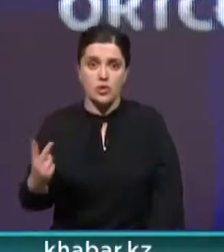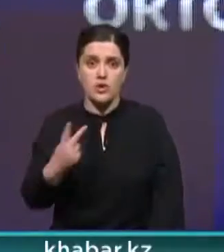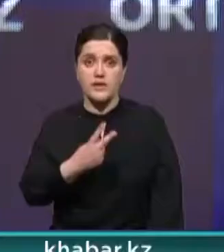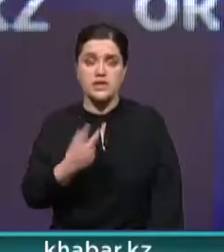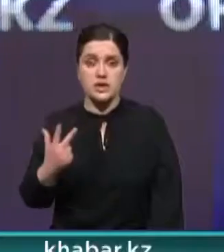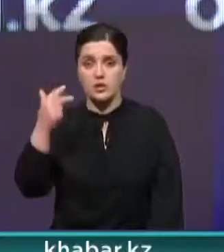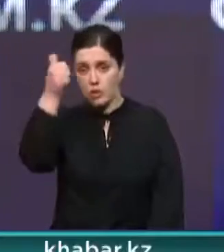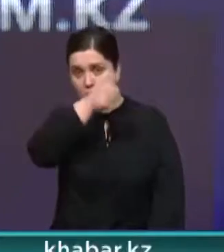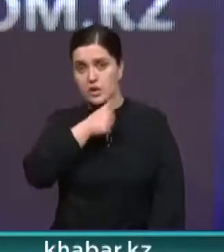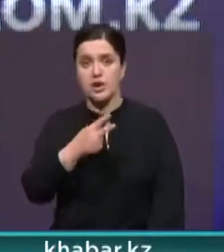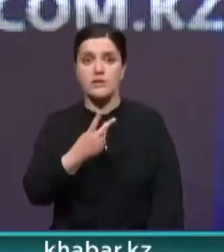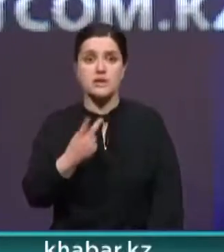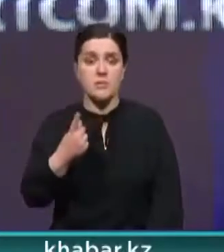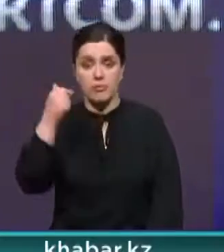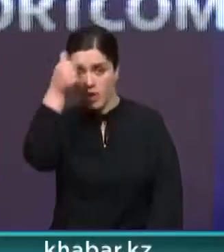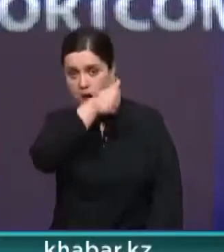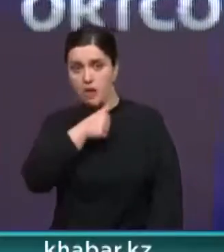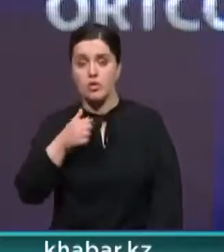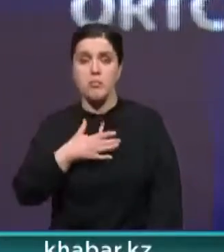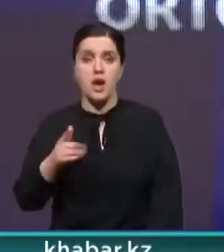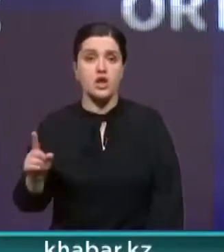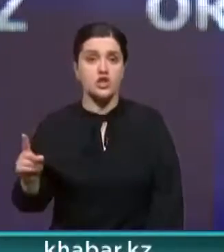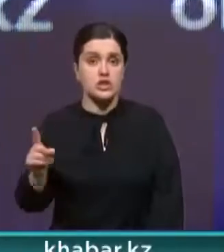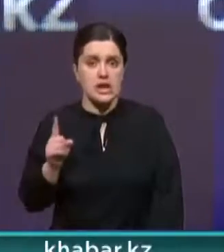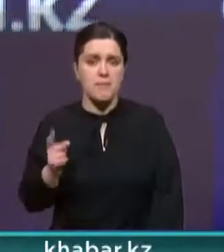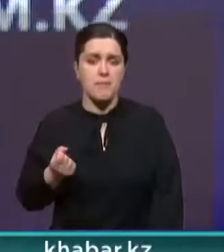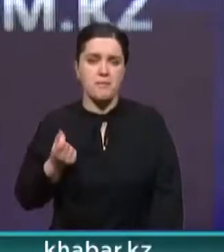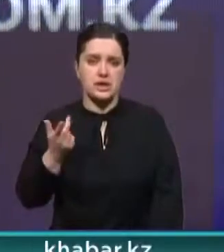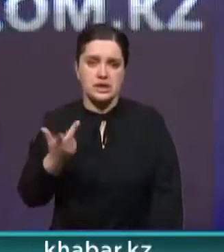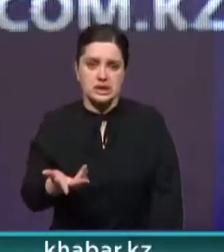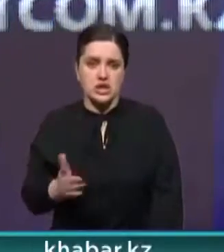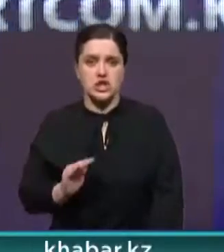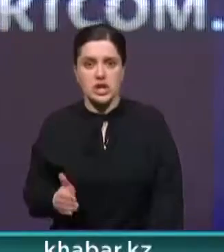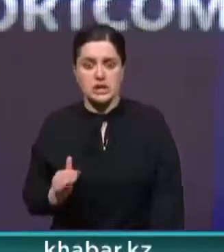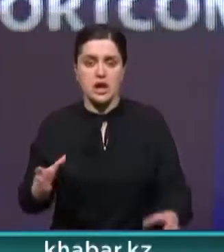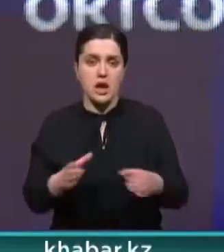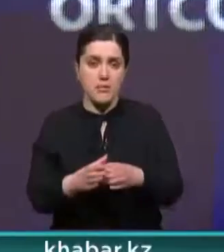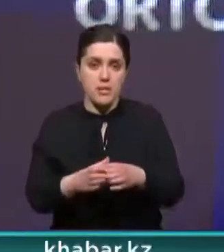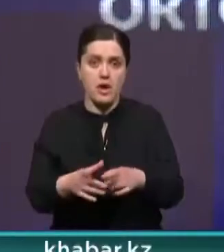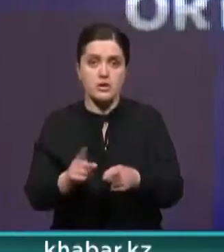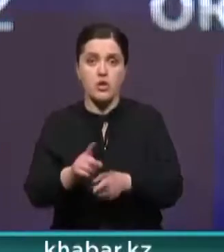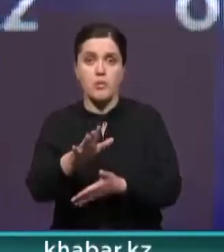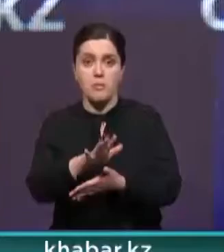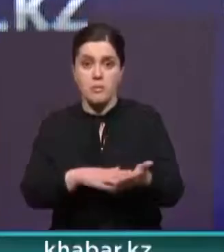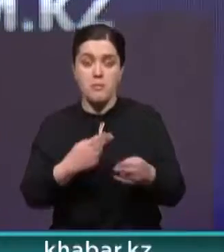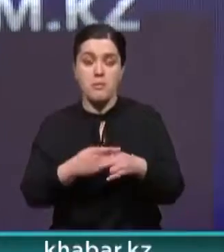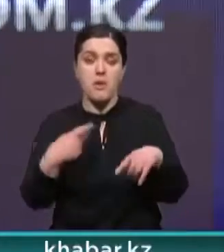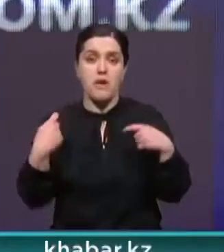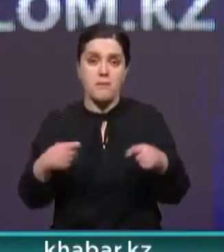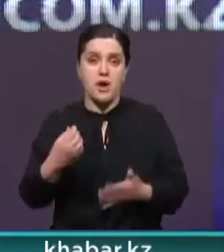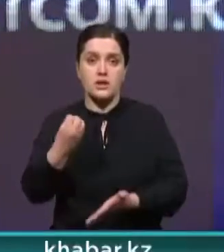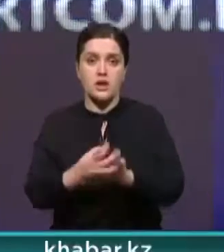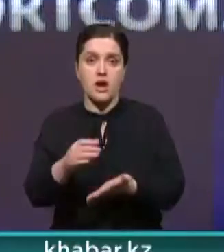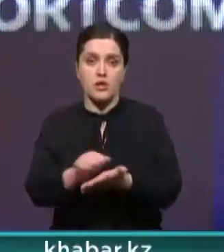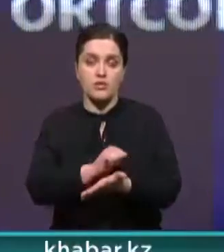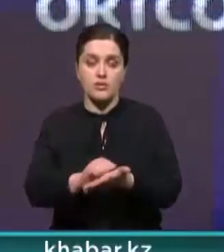тем не менее в двадцать первом году мы ожидаем что некоторые частные компании kazakstan а также продолжат размещение на площадке бирже